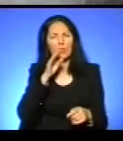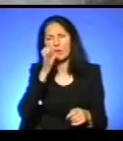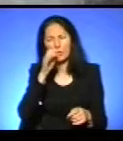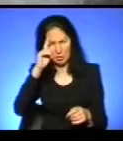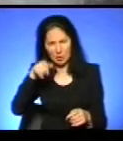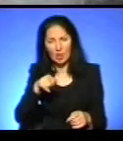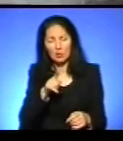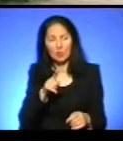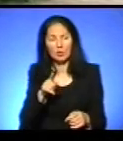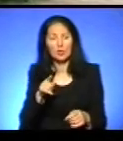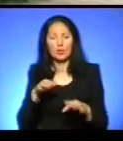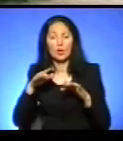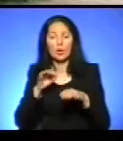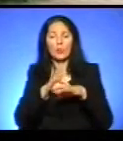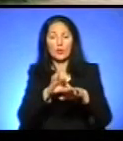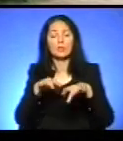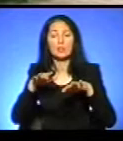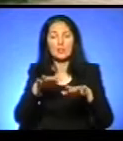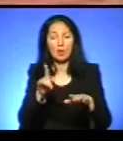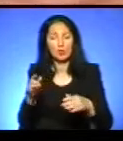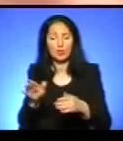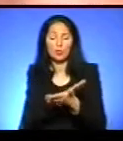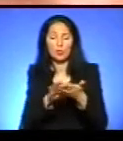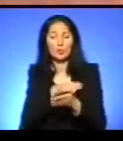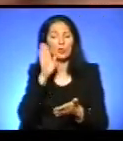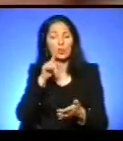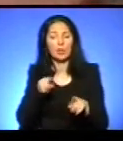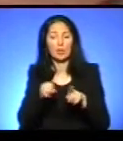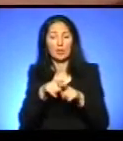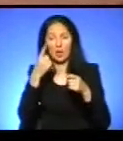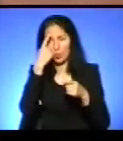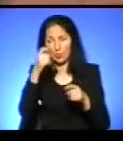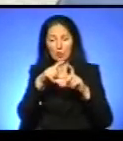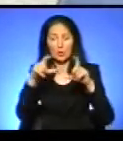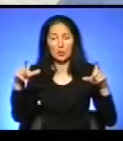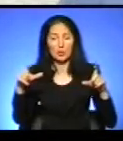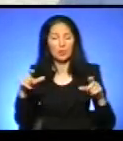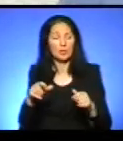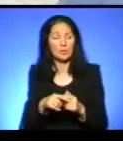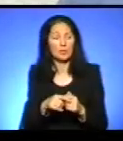заходи щодо очищення води та відсутність попереджувальної таблиці відповідає.